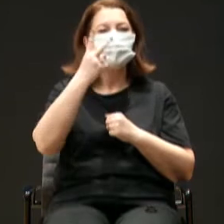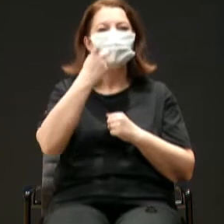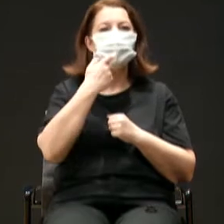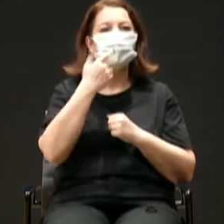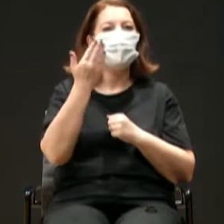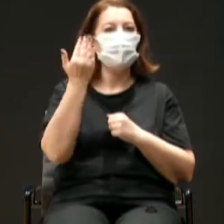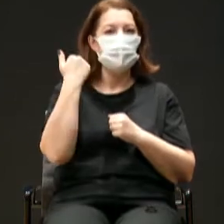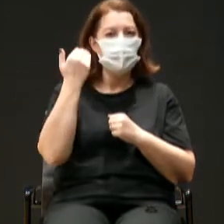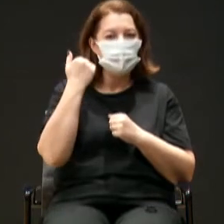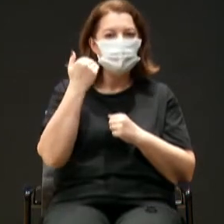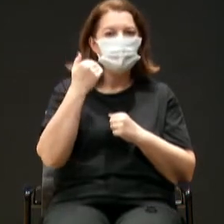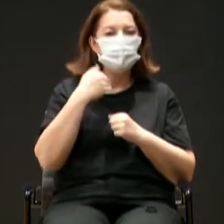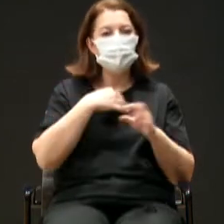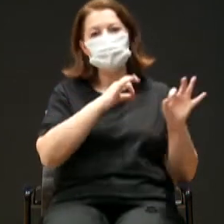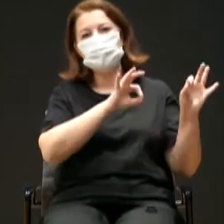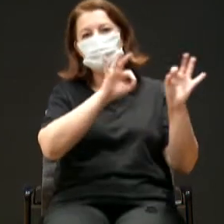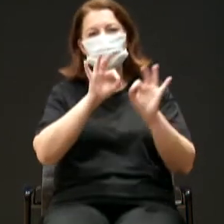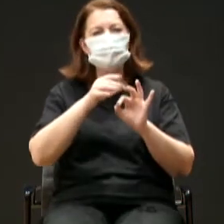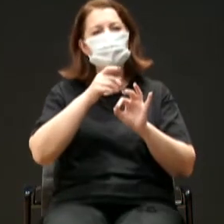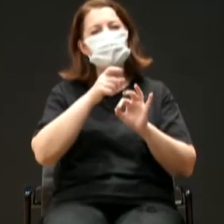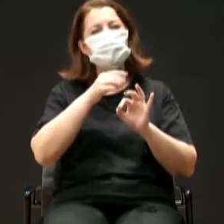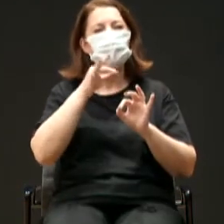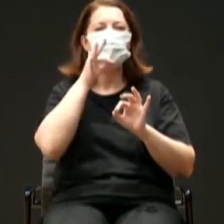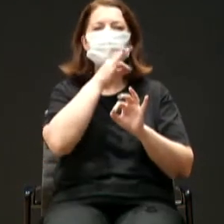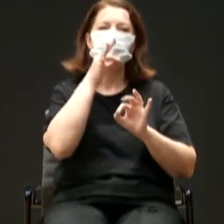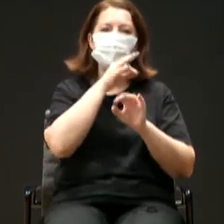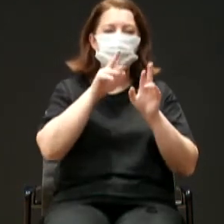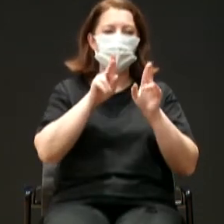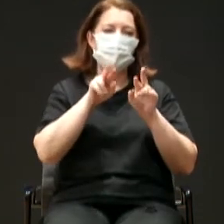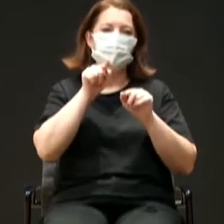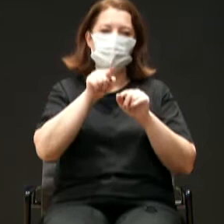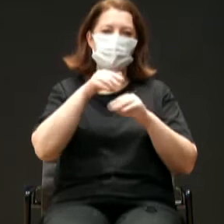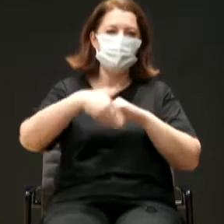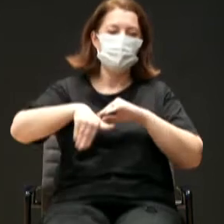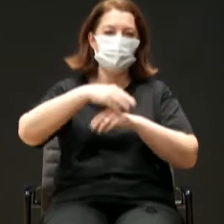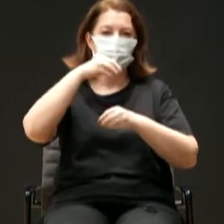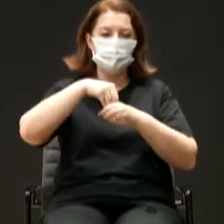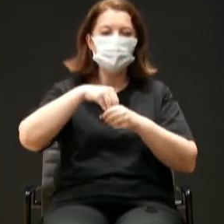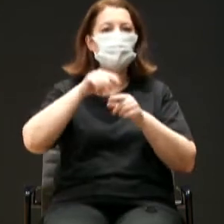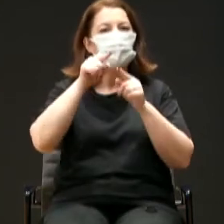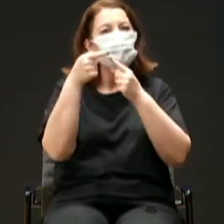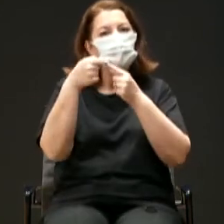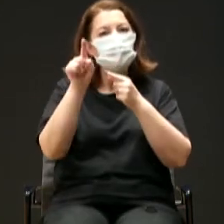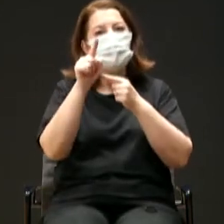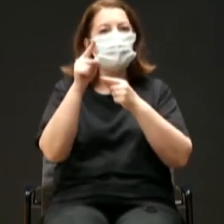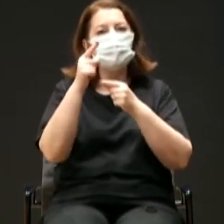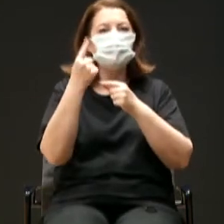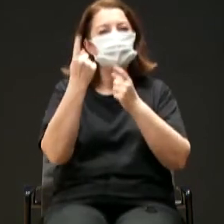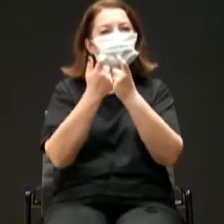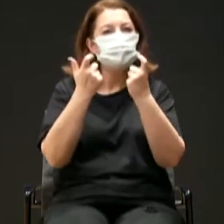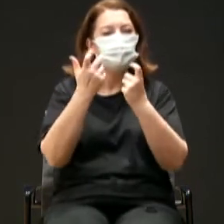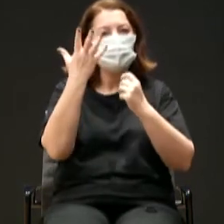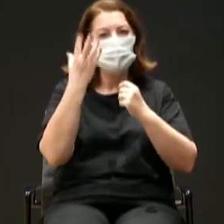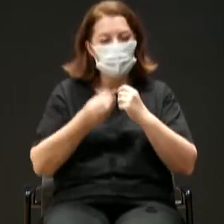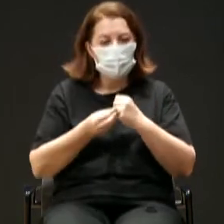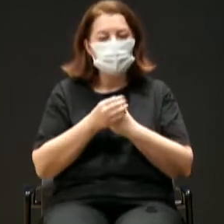önce yine biz bu meclise buna benzer bir önerge vermiştik bu caddeyle alakalı. Ama orada farklı bir gelişmeler oldu minibüs hattından